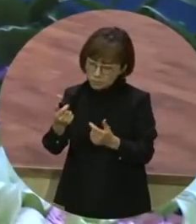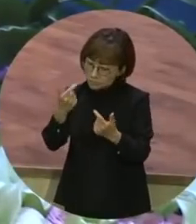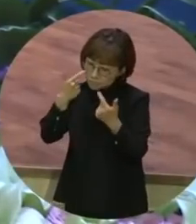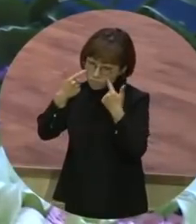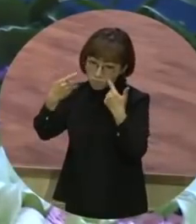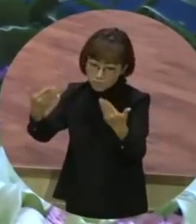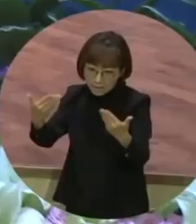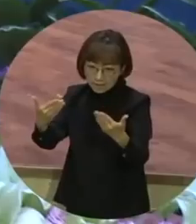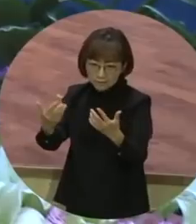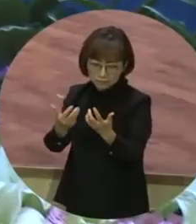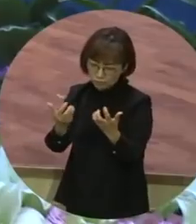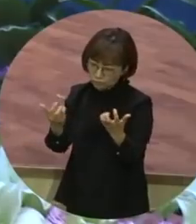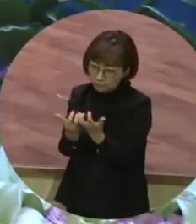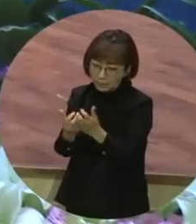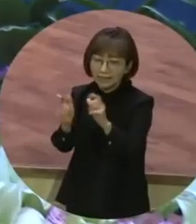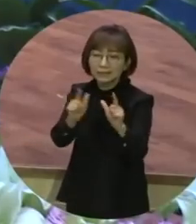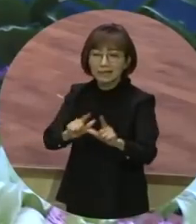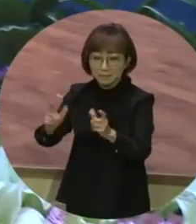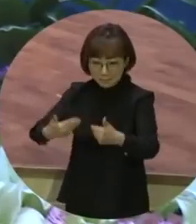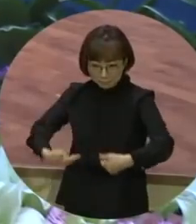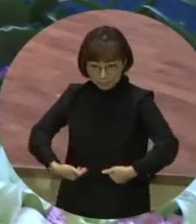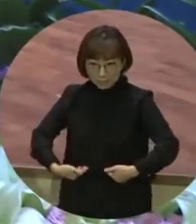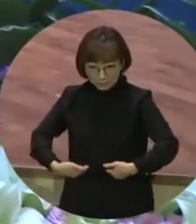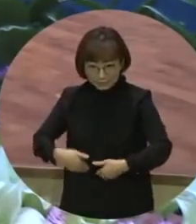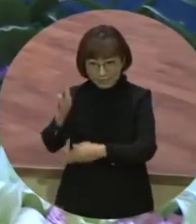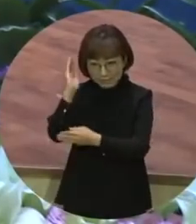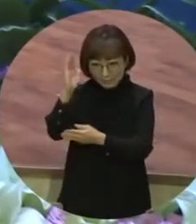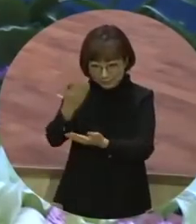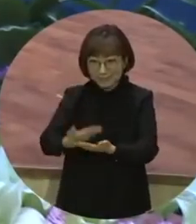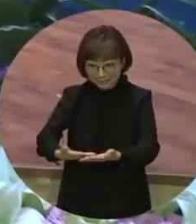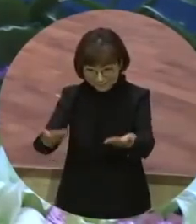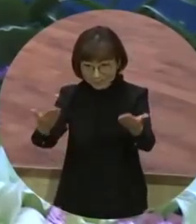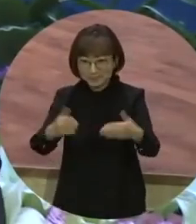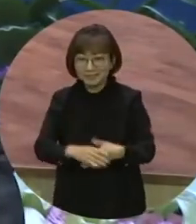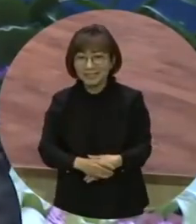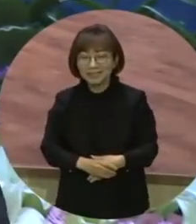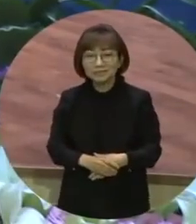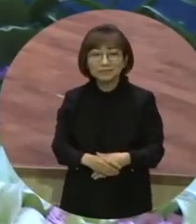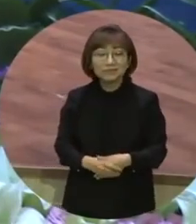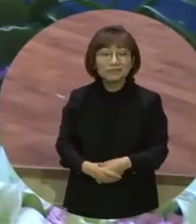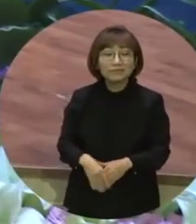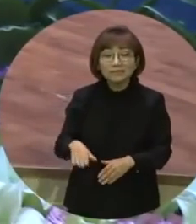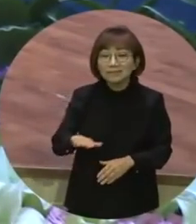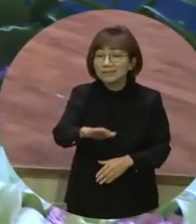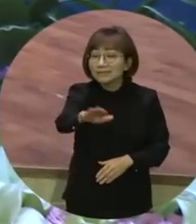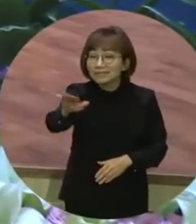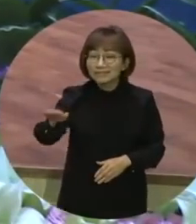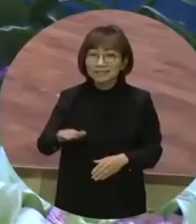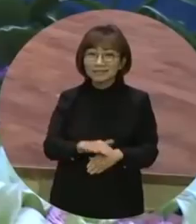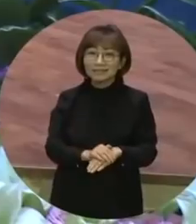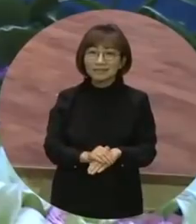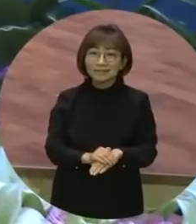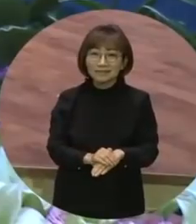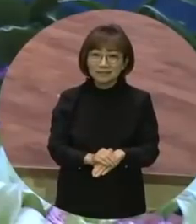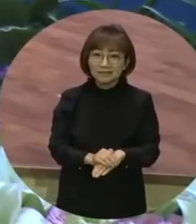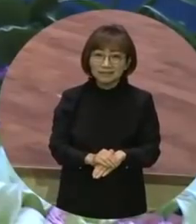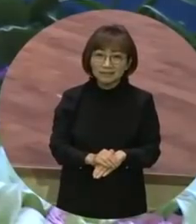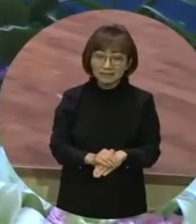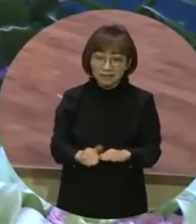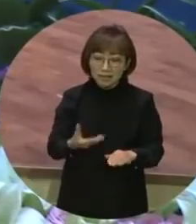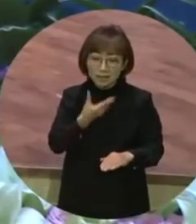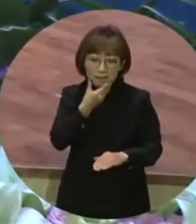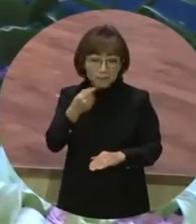그 본질적 이유를 여러분이 알고 있어야 됩니다. 예언계 모든 성도들 오늘 말씀을 통해서